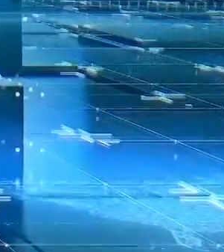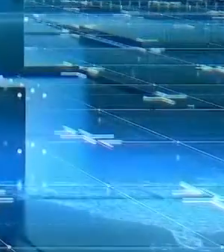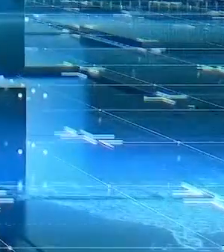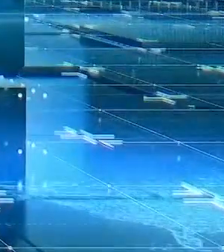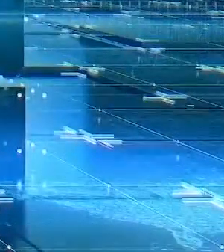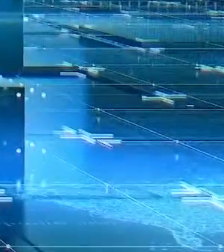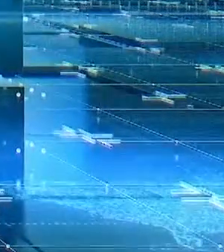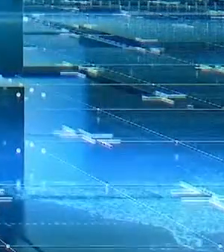H